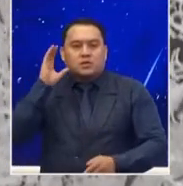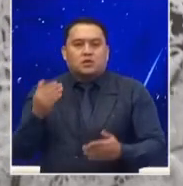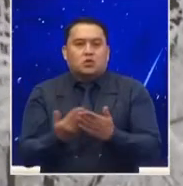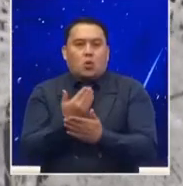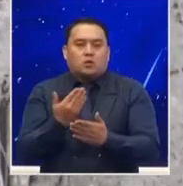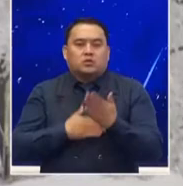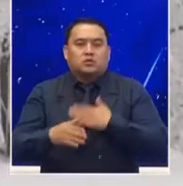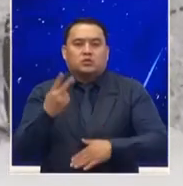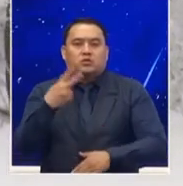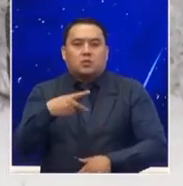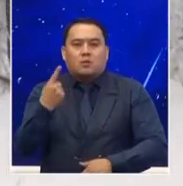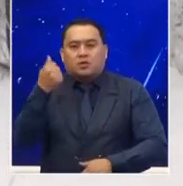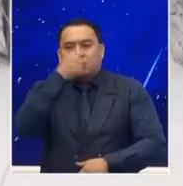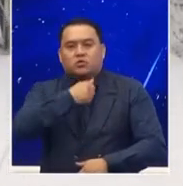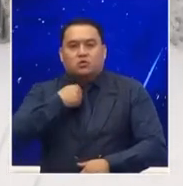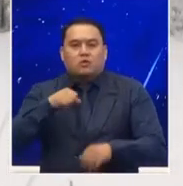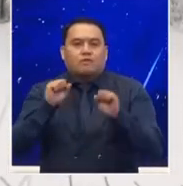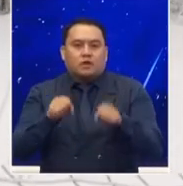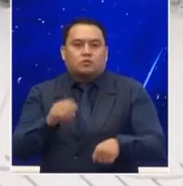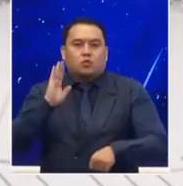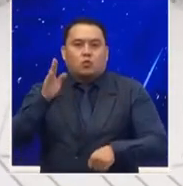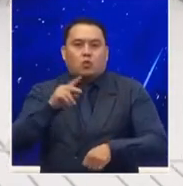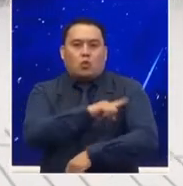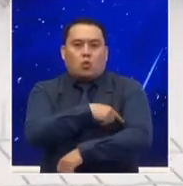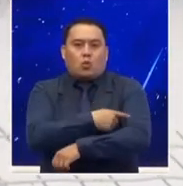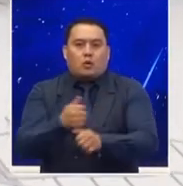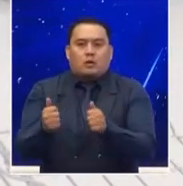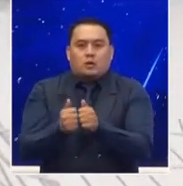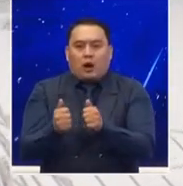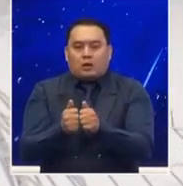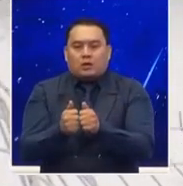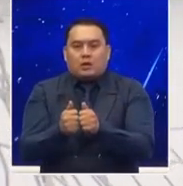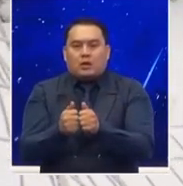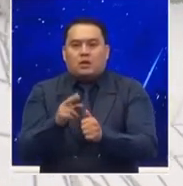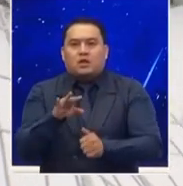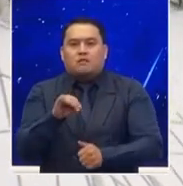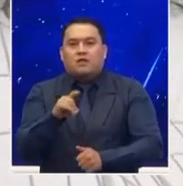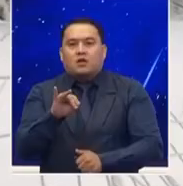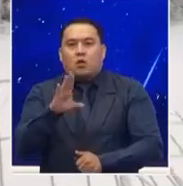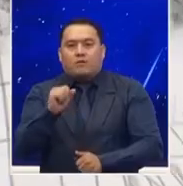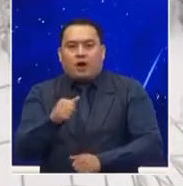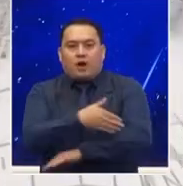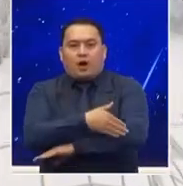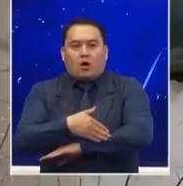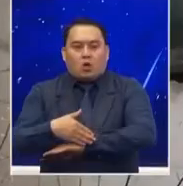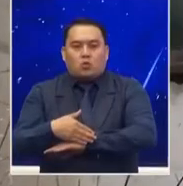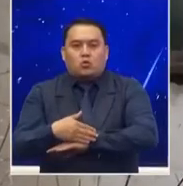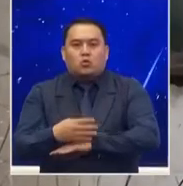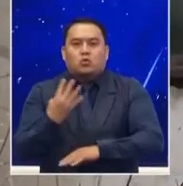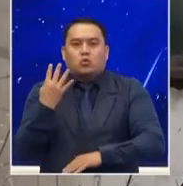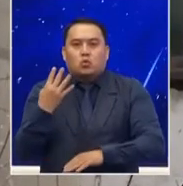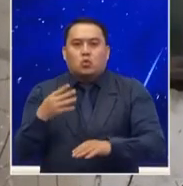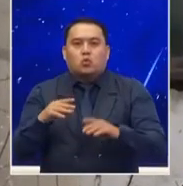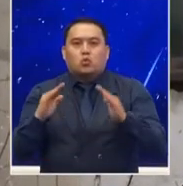жаңалық. 2021 жылы бұйыртса, облыстық аурухана маңында орналасқан Кивилева көшесіндегі тозығы жеткен мына 4 үй